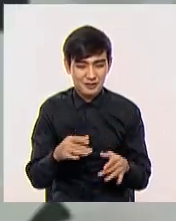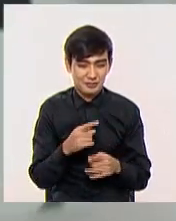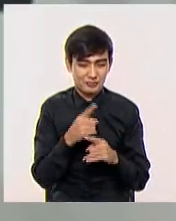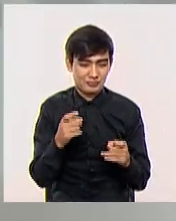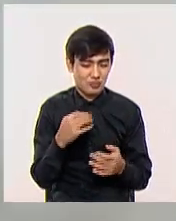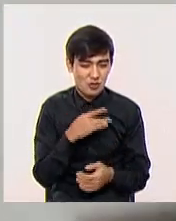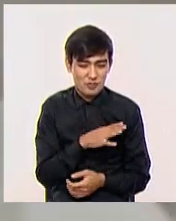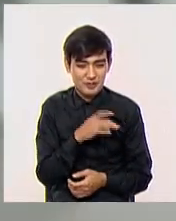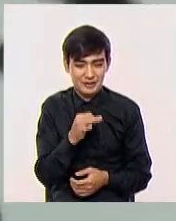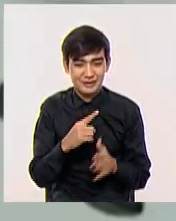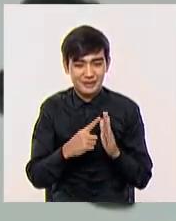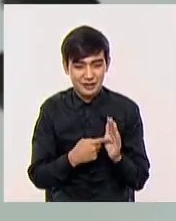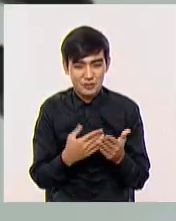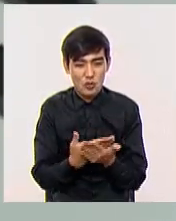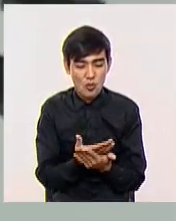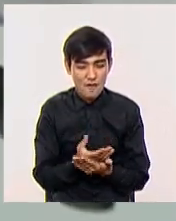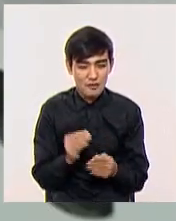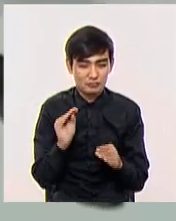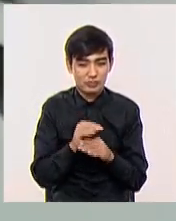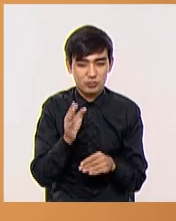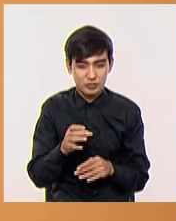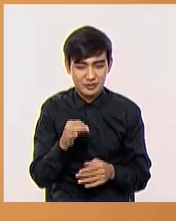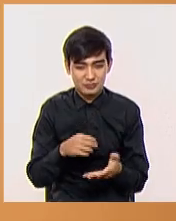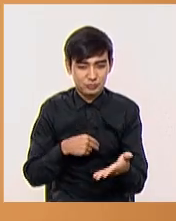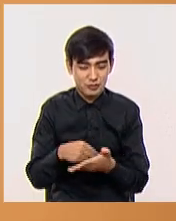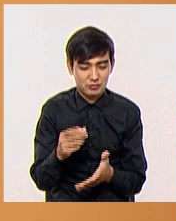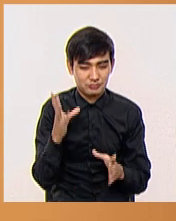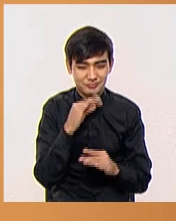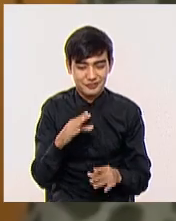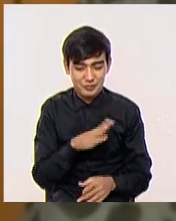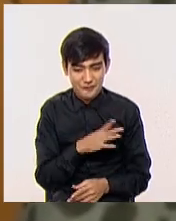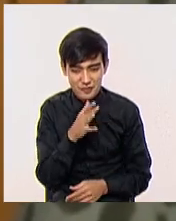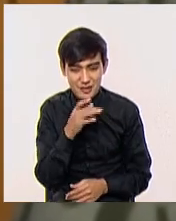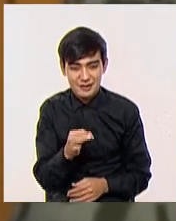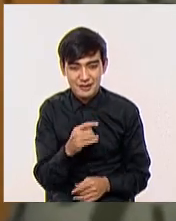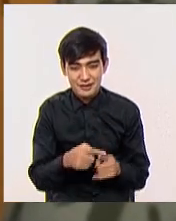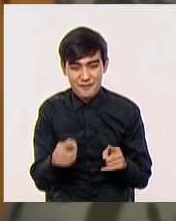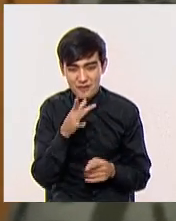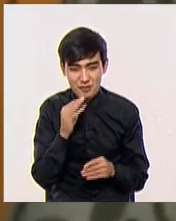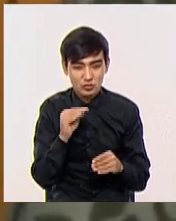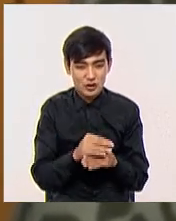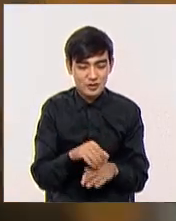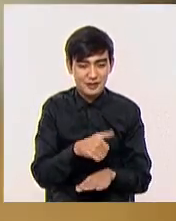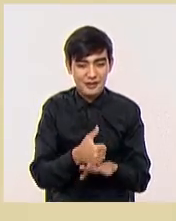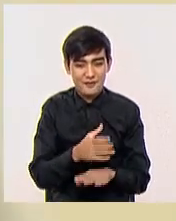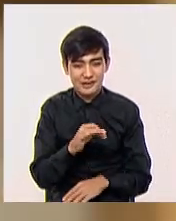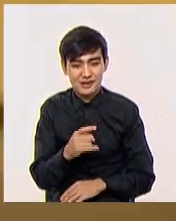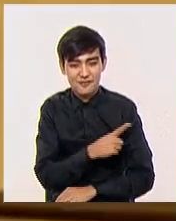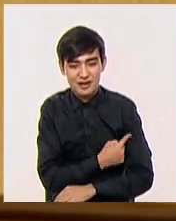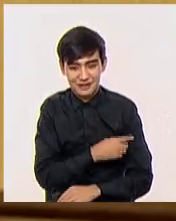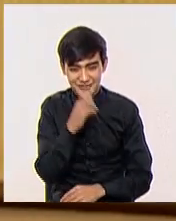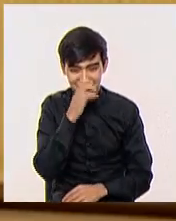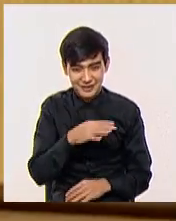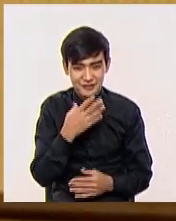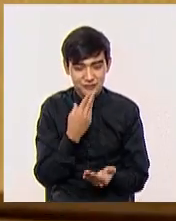Санврачи пояснили, что требование новое. Приборы закупить не успели. Тем более, что сроки их установки главный санврач страны в